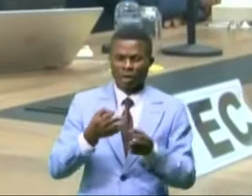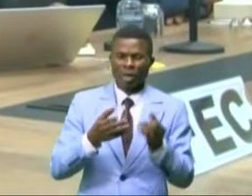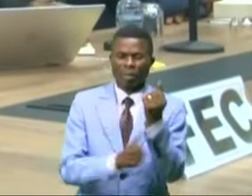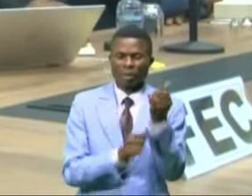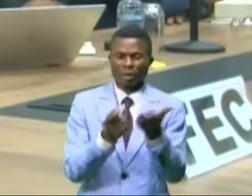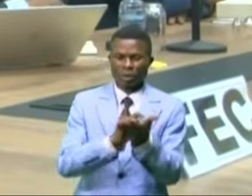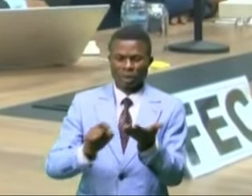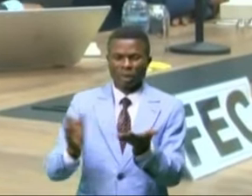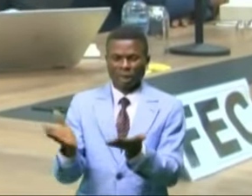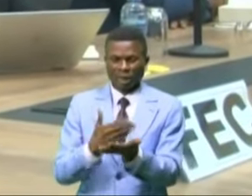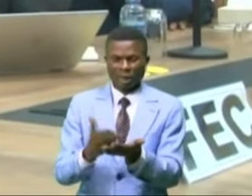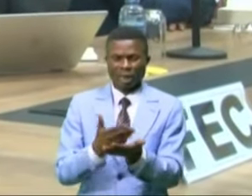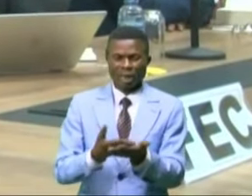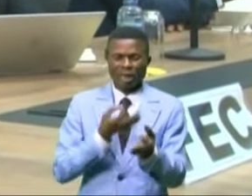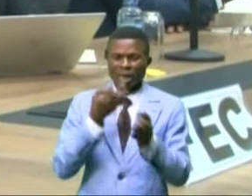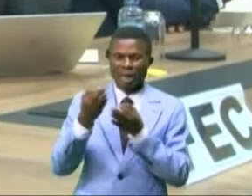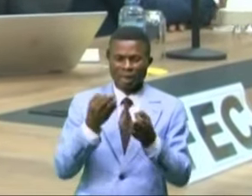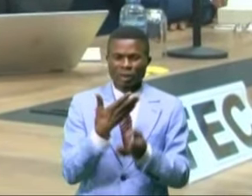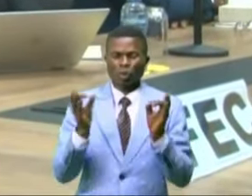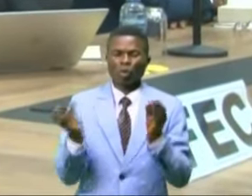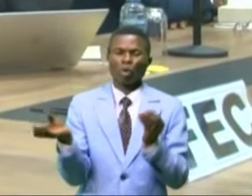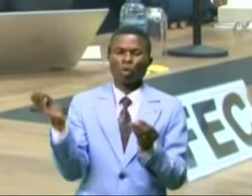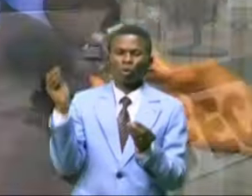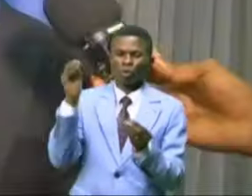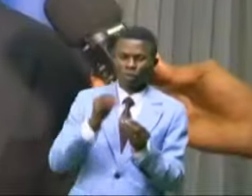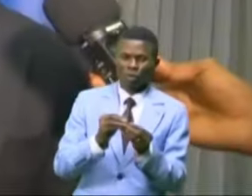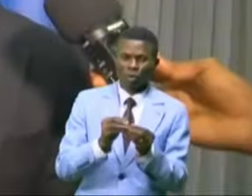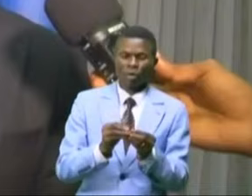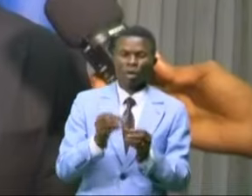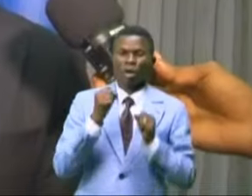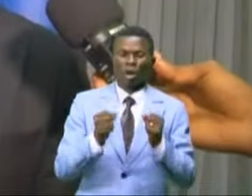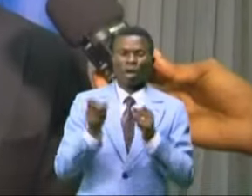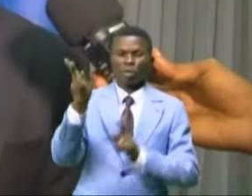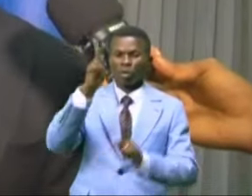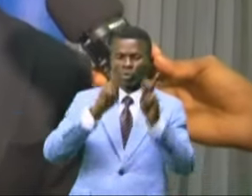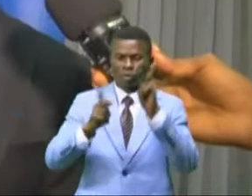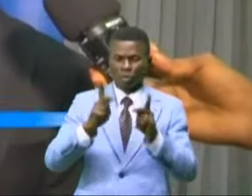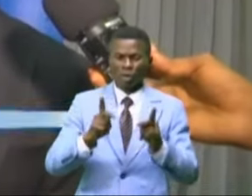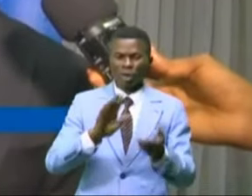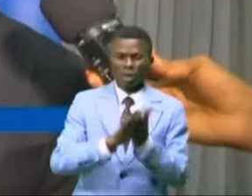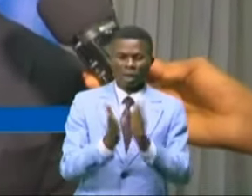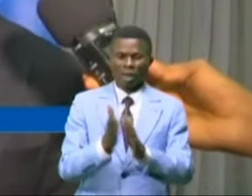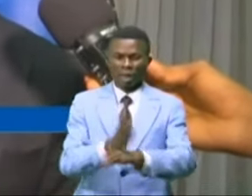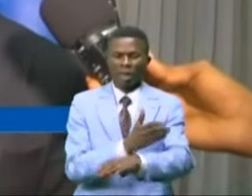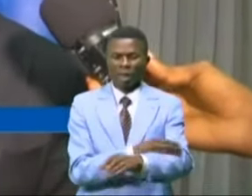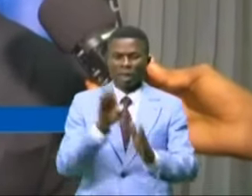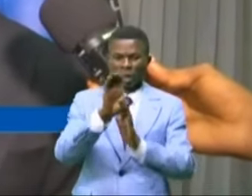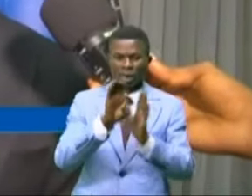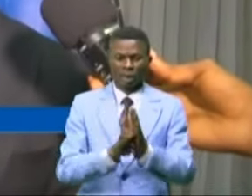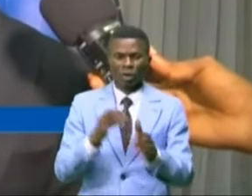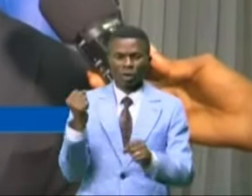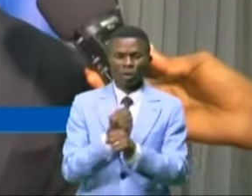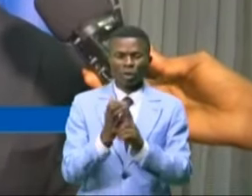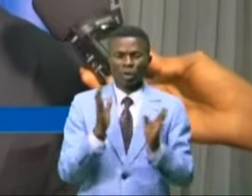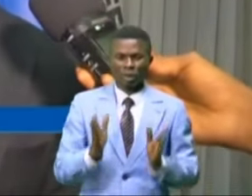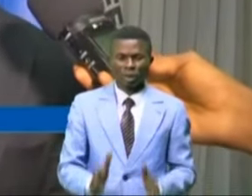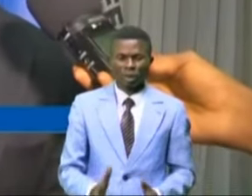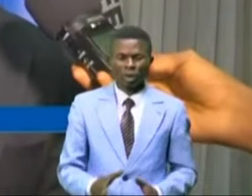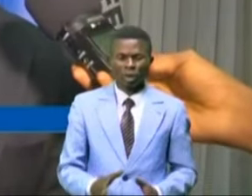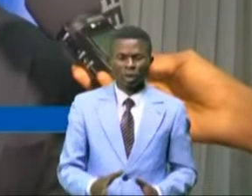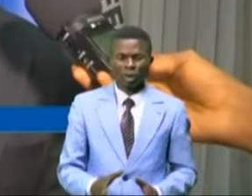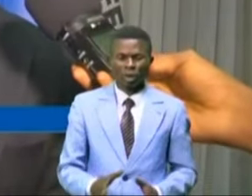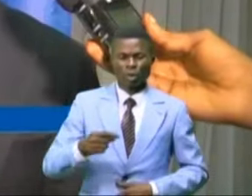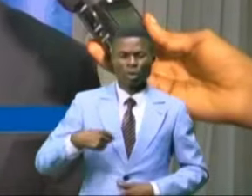l'auteur et évoque quelques innovations. Le public est en train d'améliorer les conditions des travailleurs et il faut aussi